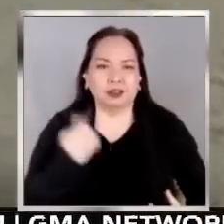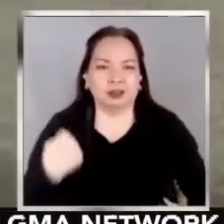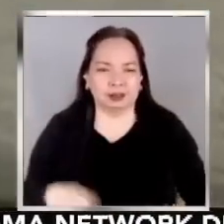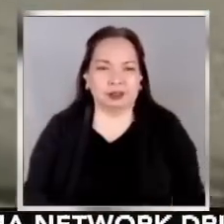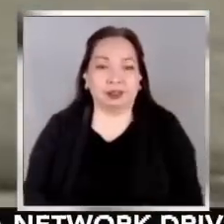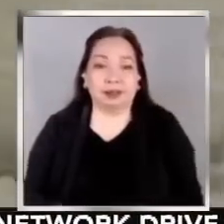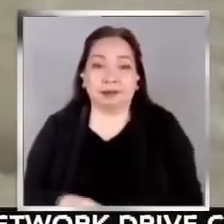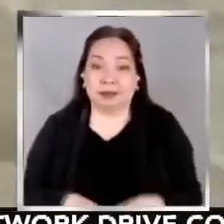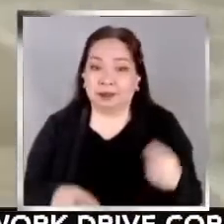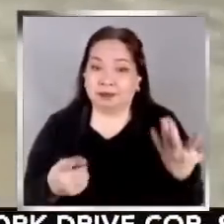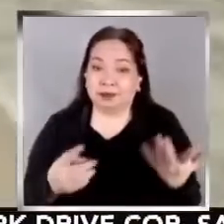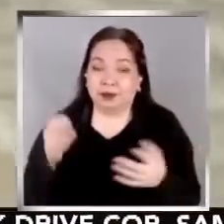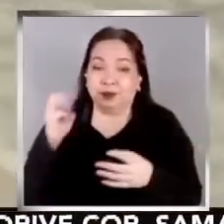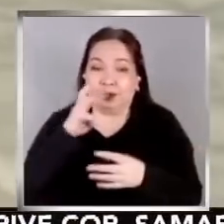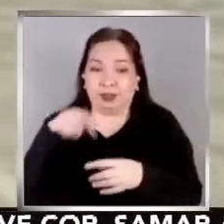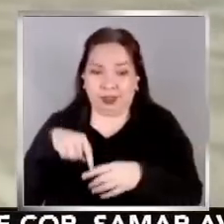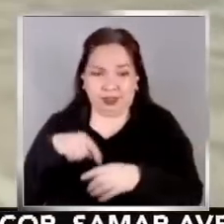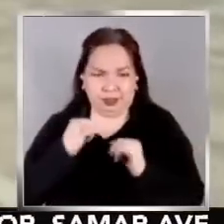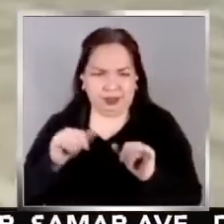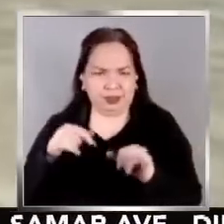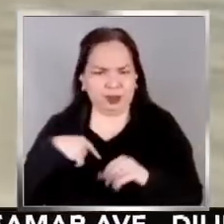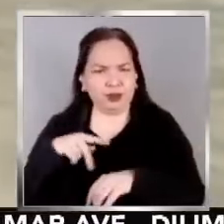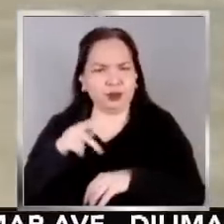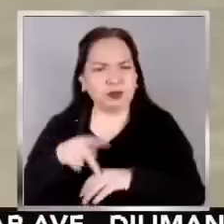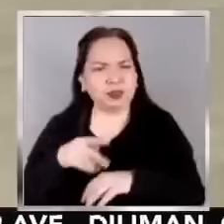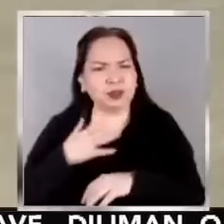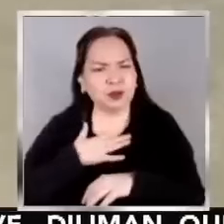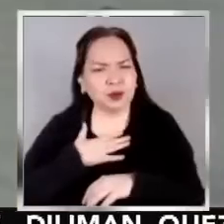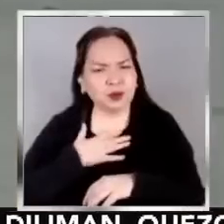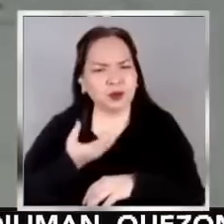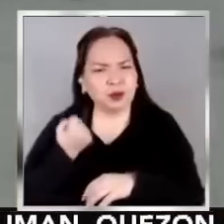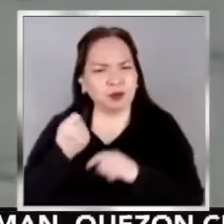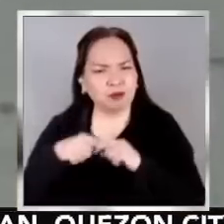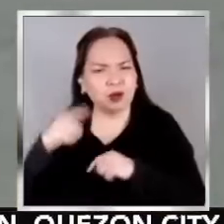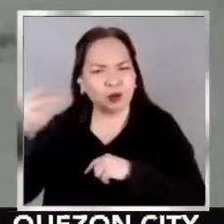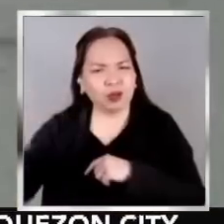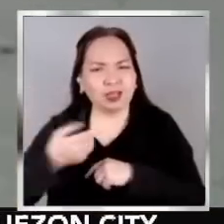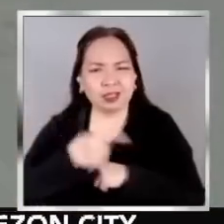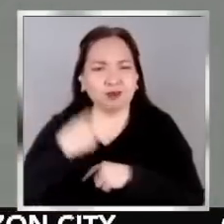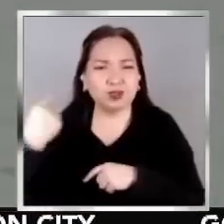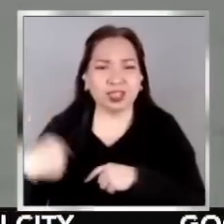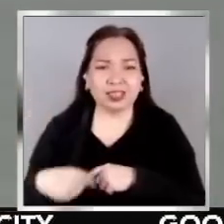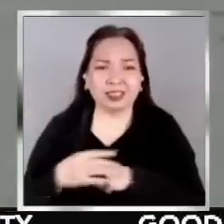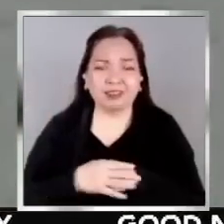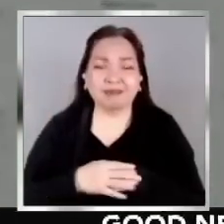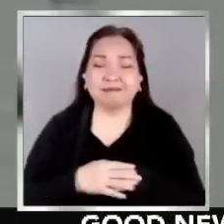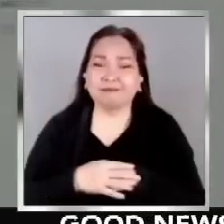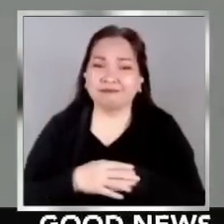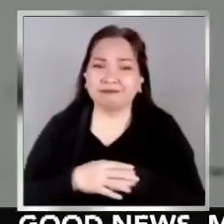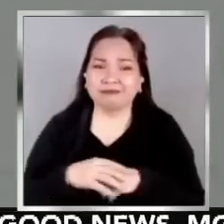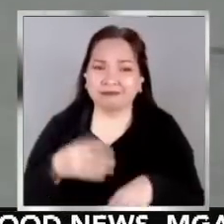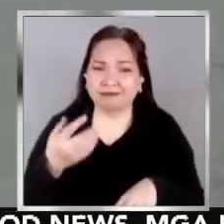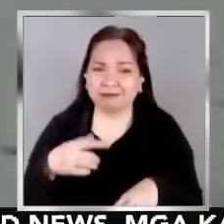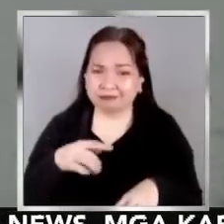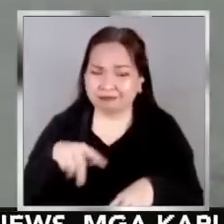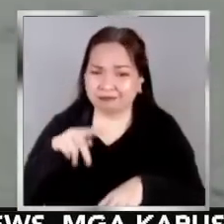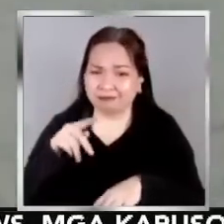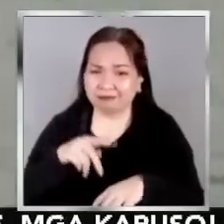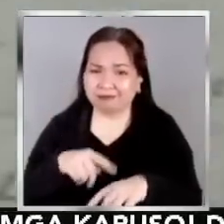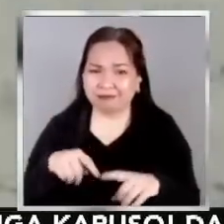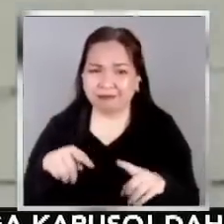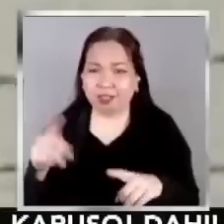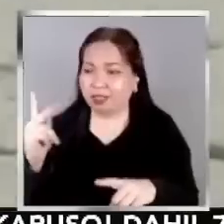ito, nasa loob pa kami ng exclusive economic zone ng Pilipinas. Ang munisipalidad ng Kalayaan, hindi alintana ang isyong